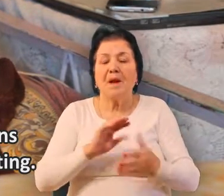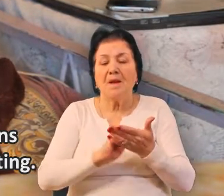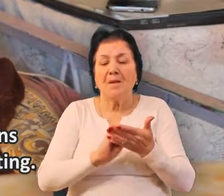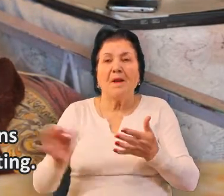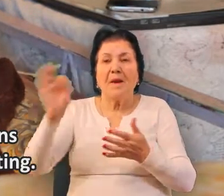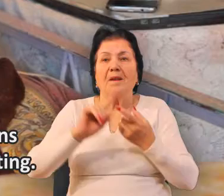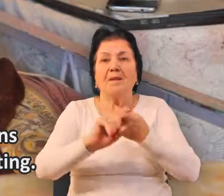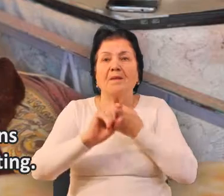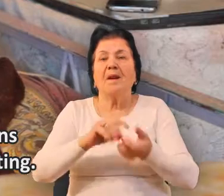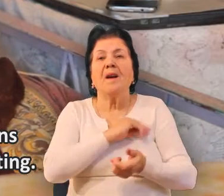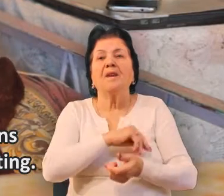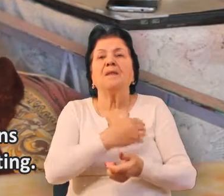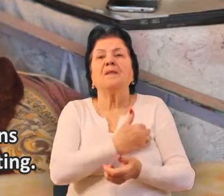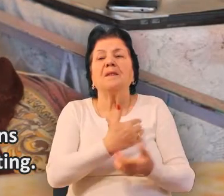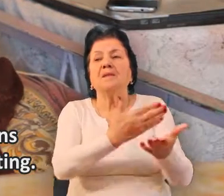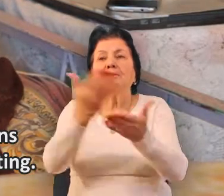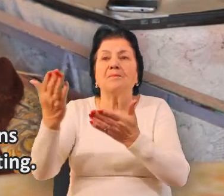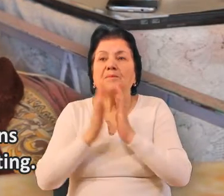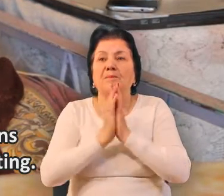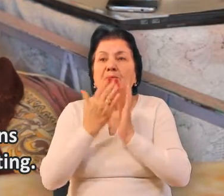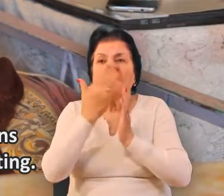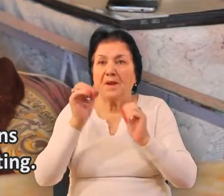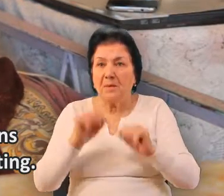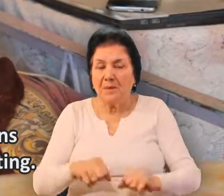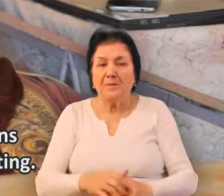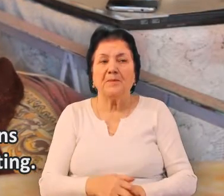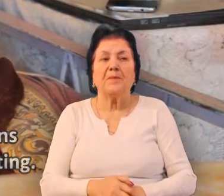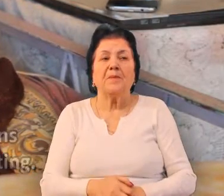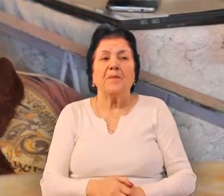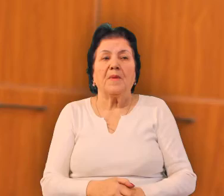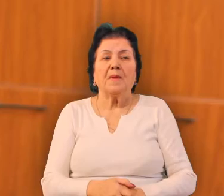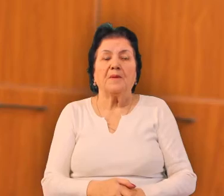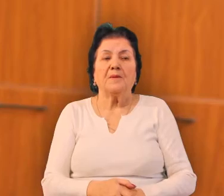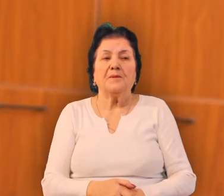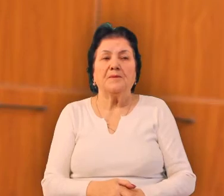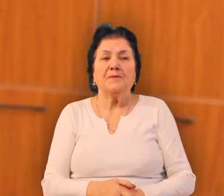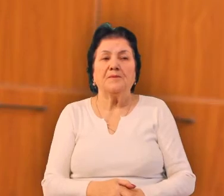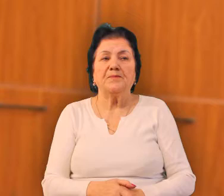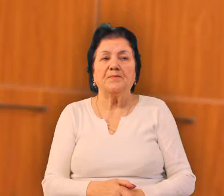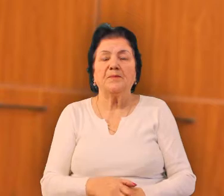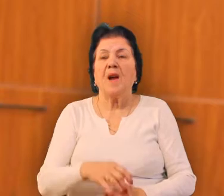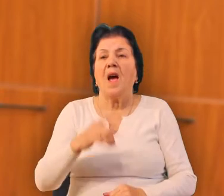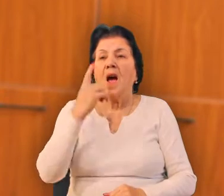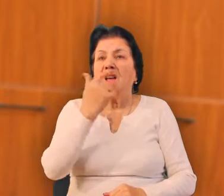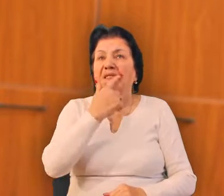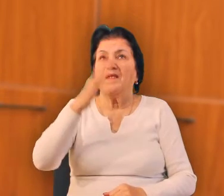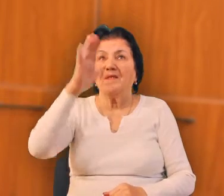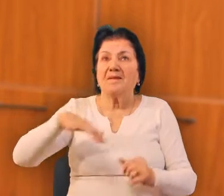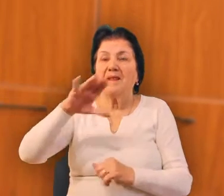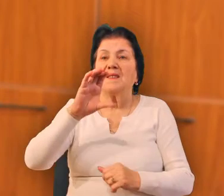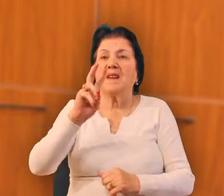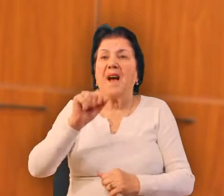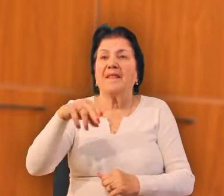deyə bilməsəm də, yazmaq vasitəsilə istəyimi haralarasa, kimlərəsə çatdıra bilim. İsveçdə, ümumiyyətlə